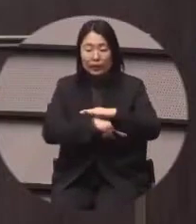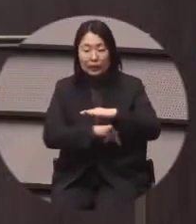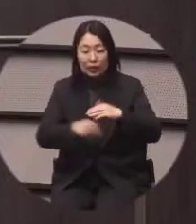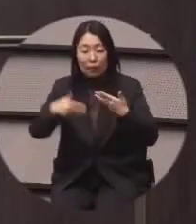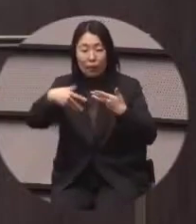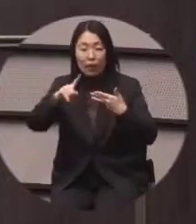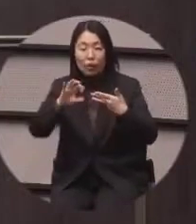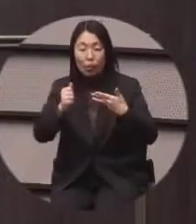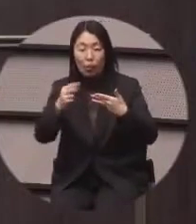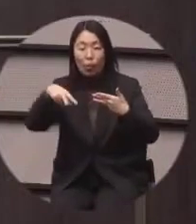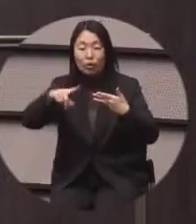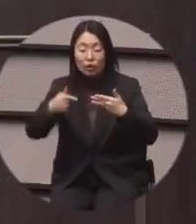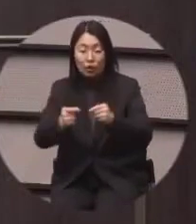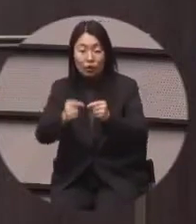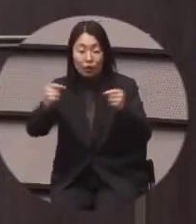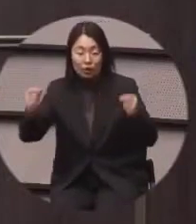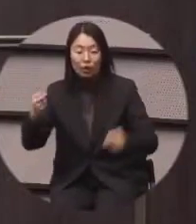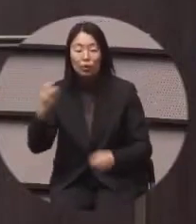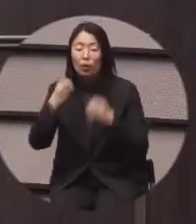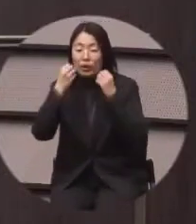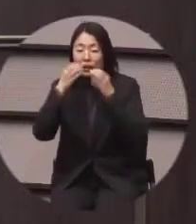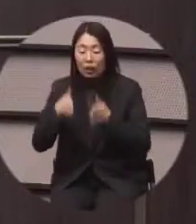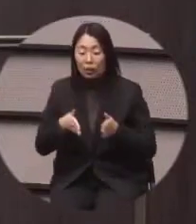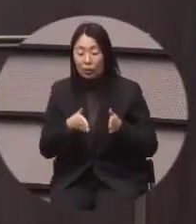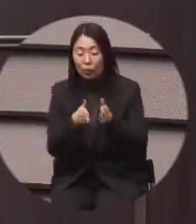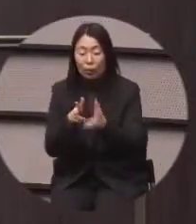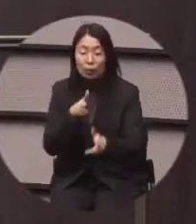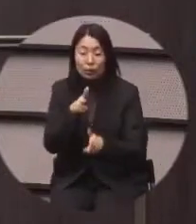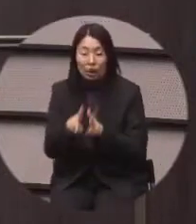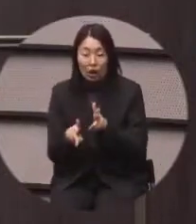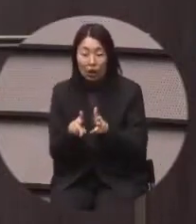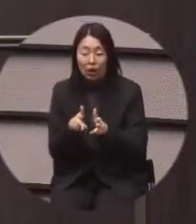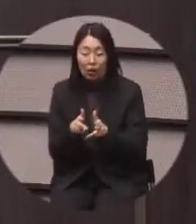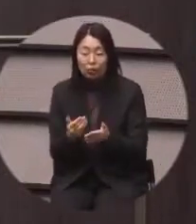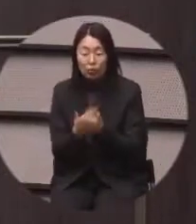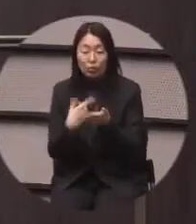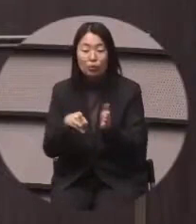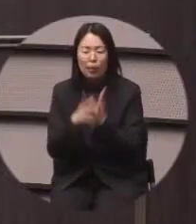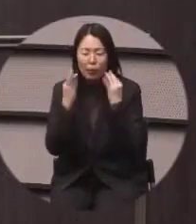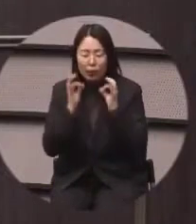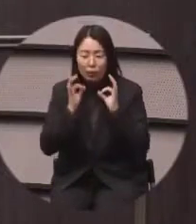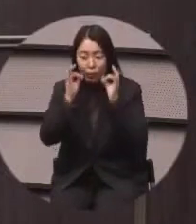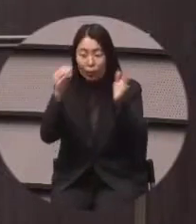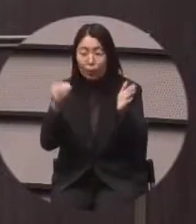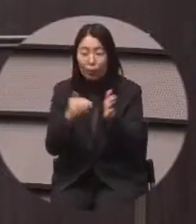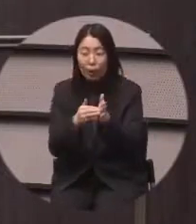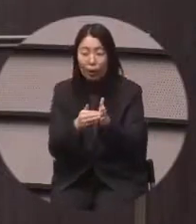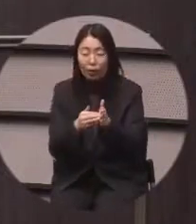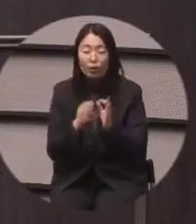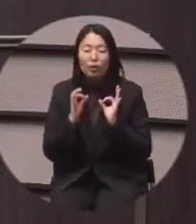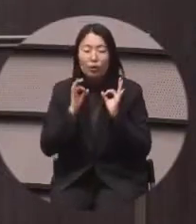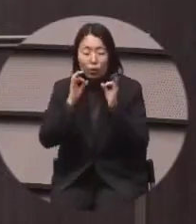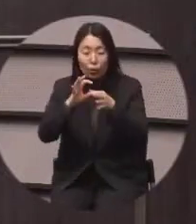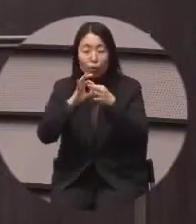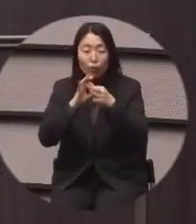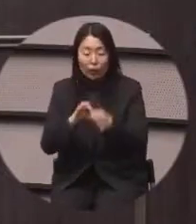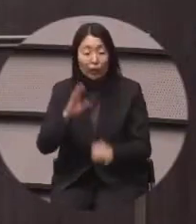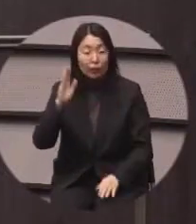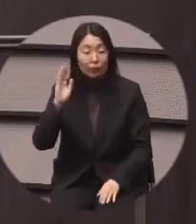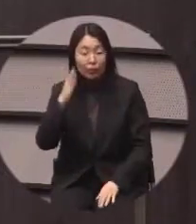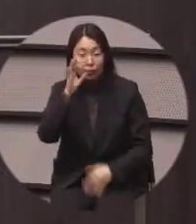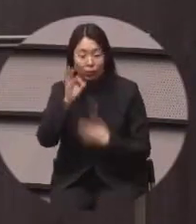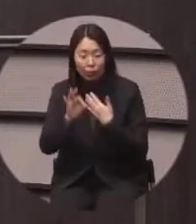8호선 연장, 신규 도로 개설 사업 추진 등을 위한 많은 노력을 기울여왔고 이와 같은 노력의 성과로